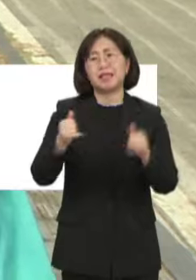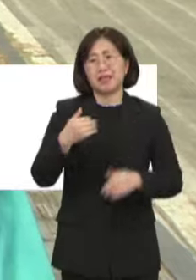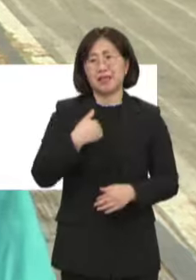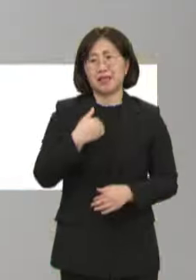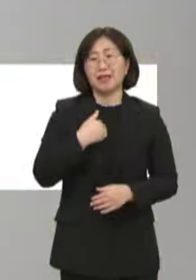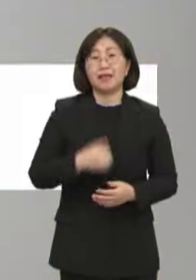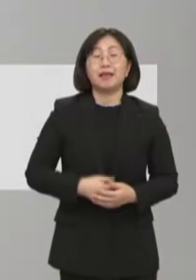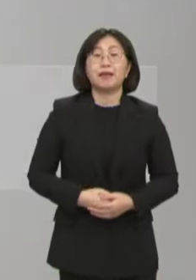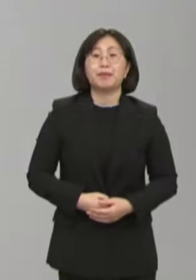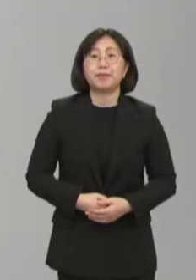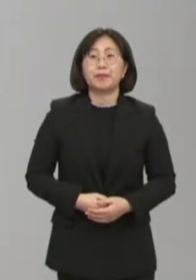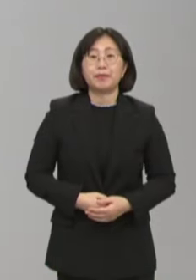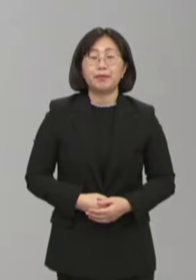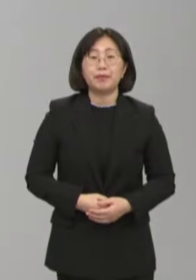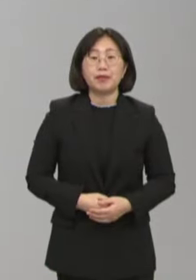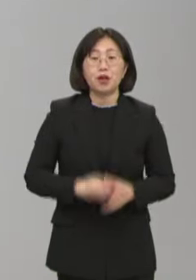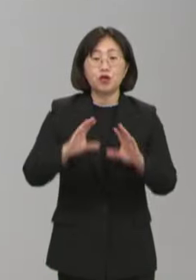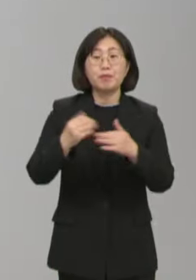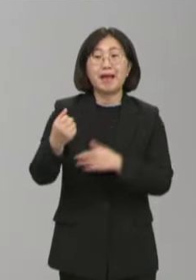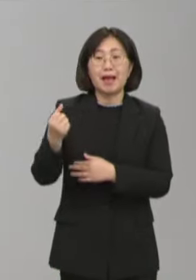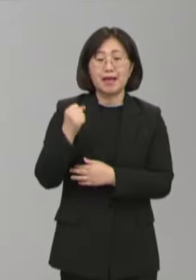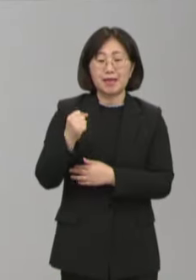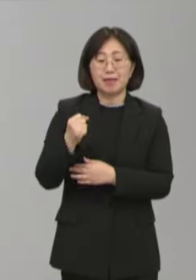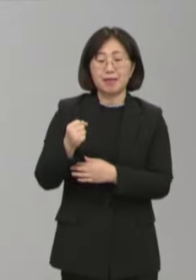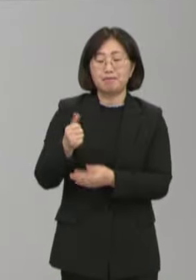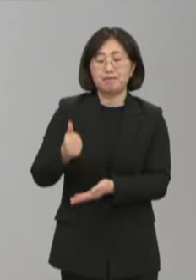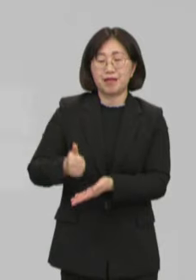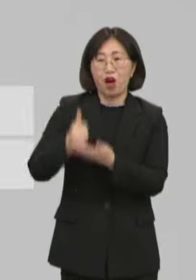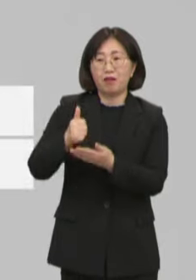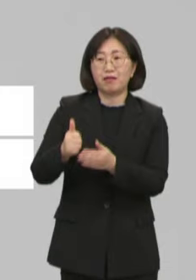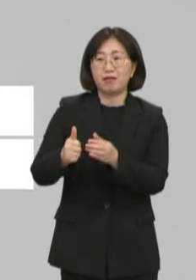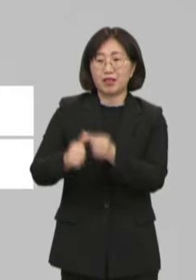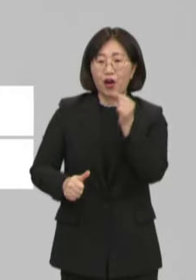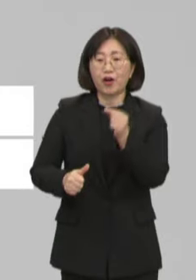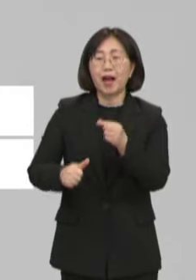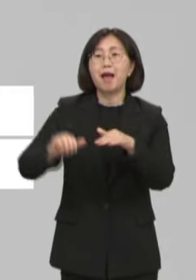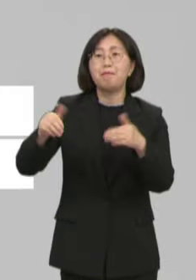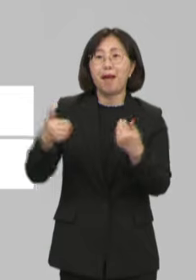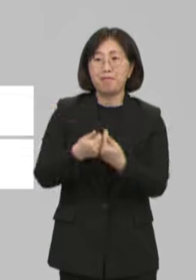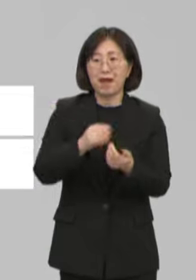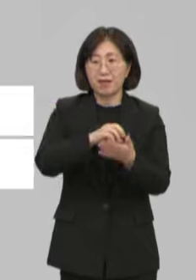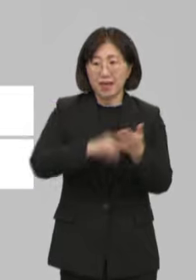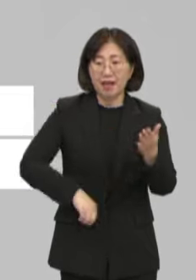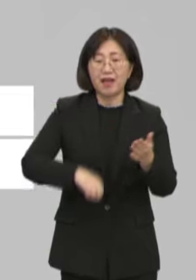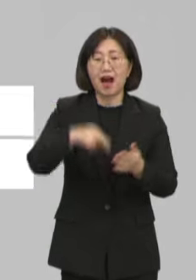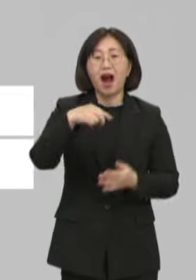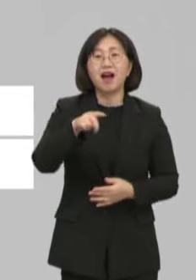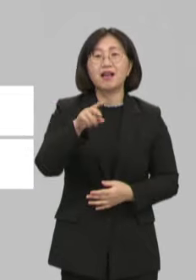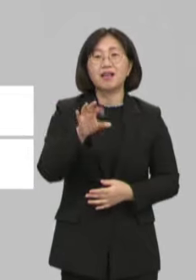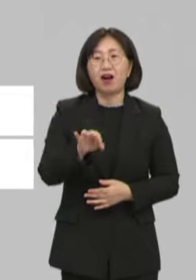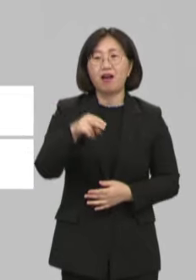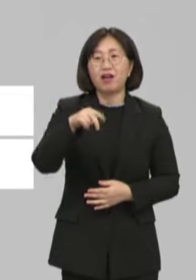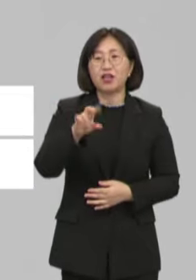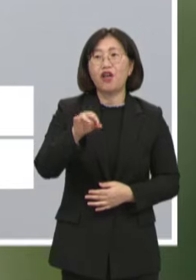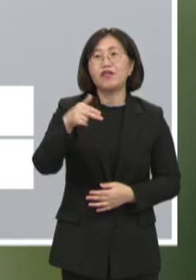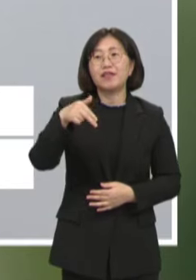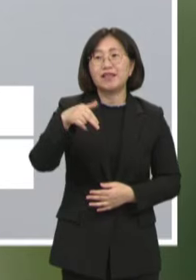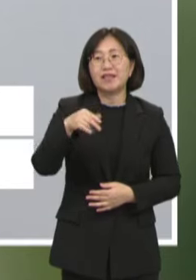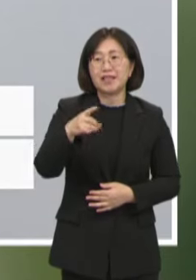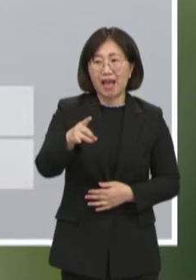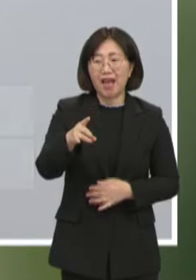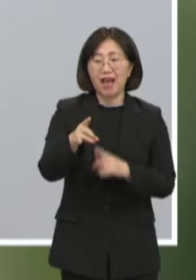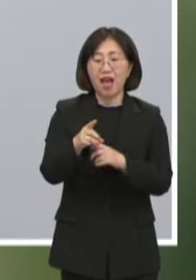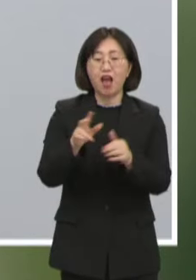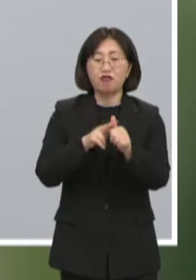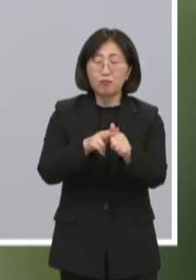건가. 여기에 국민의힘 경선 결과에 반발에 탈당한 성선재 후보도 무소속 출마를 예고하고 있어